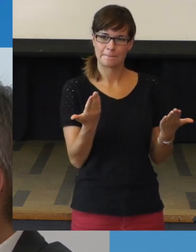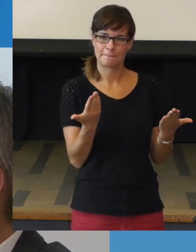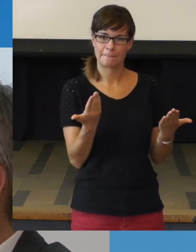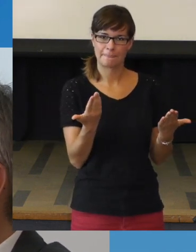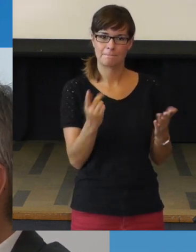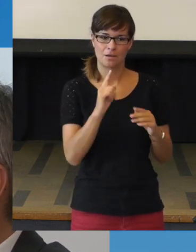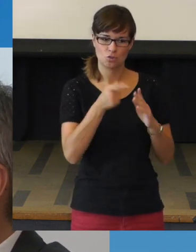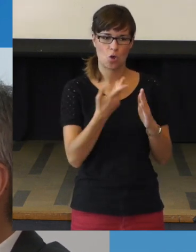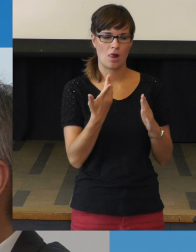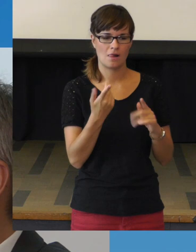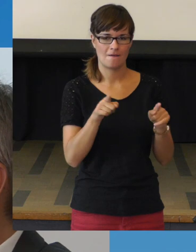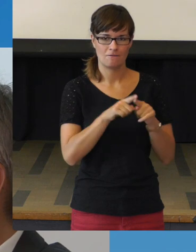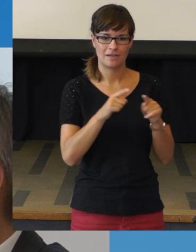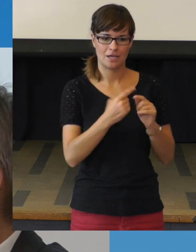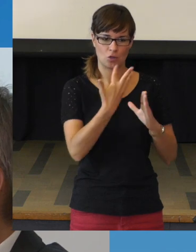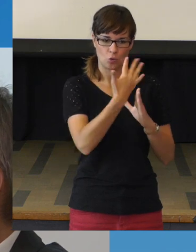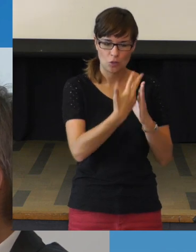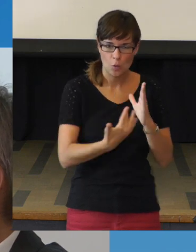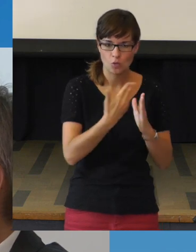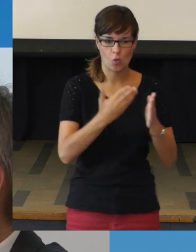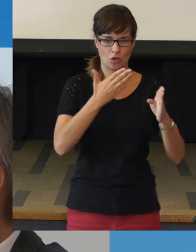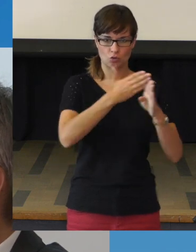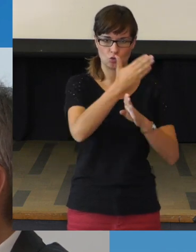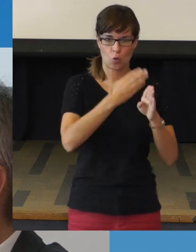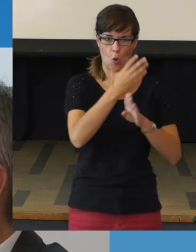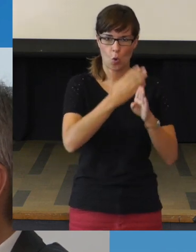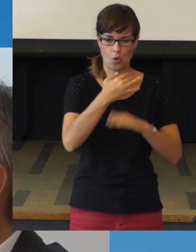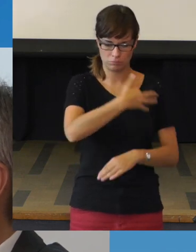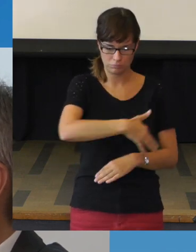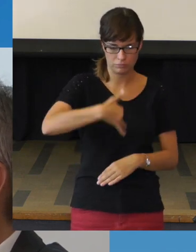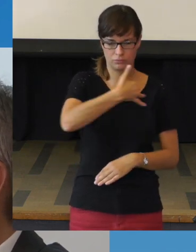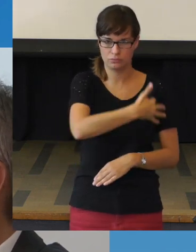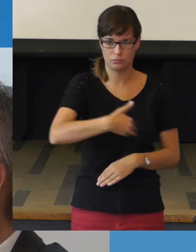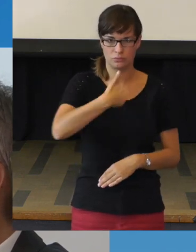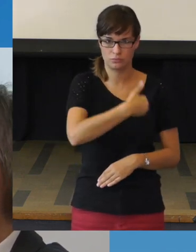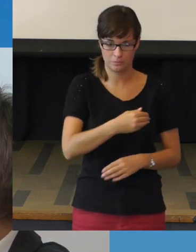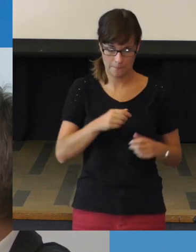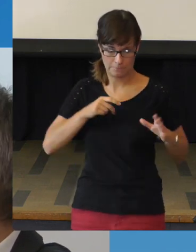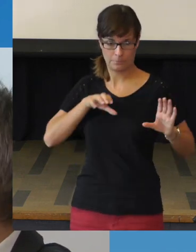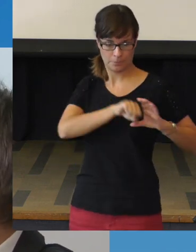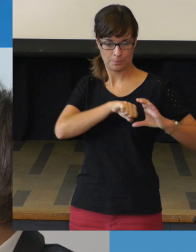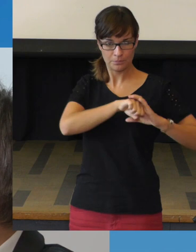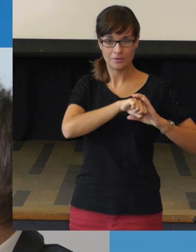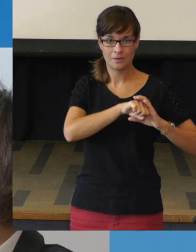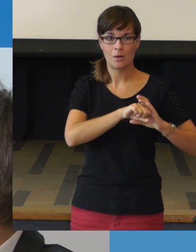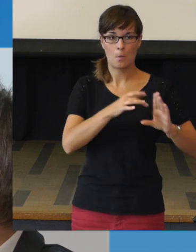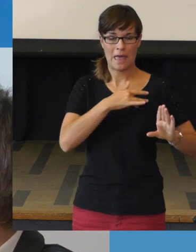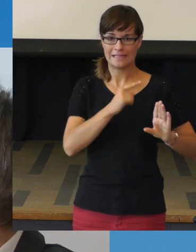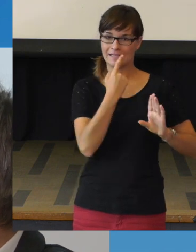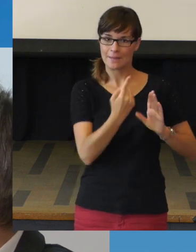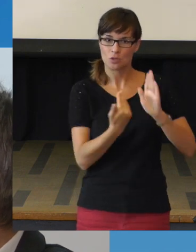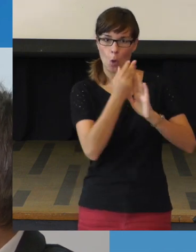Ischämie, die oder durch Blutungsstörung, die hergestellt wird, dass sich am Herzen Umgehungskreisläufe bilden und durch